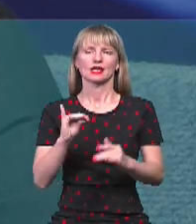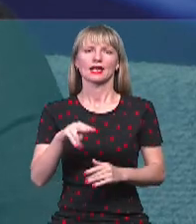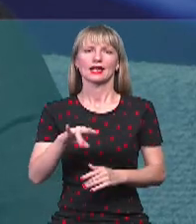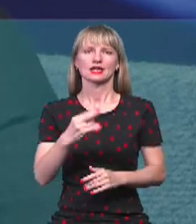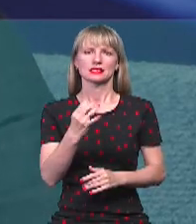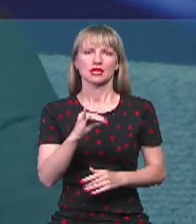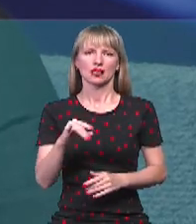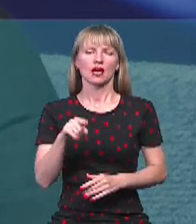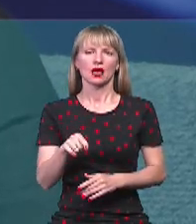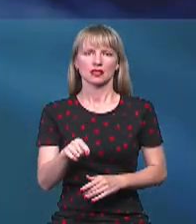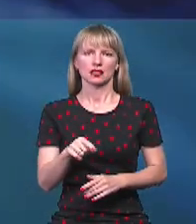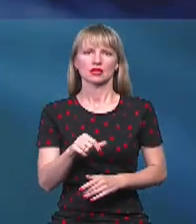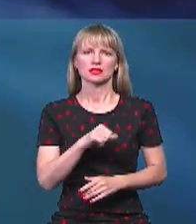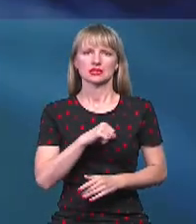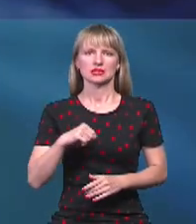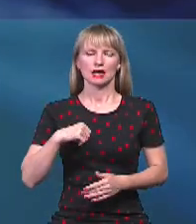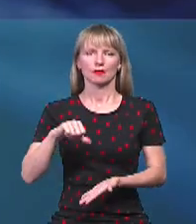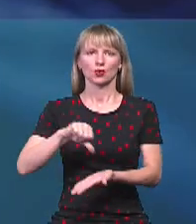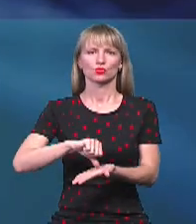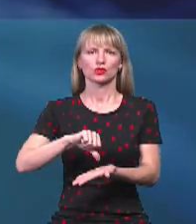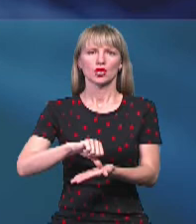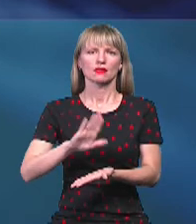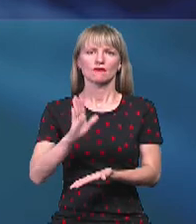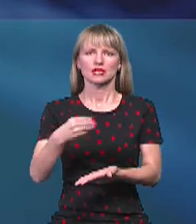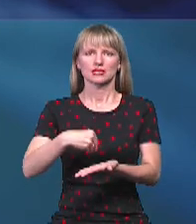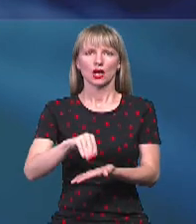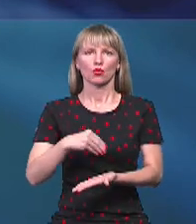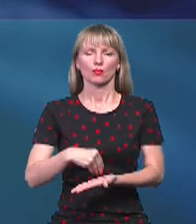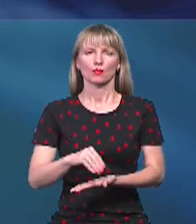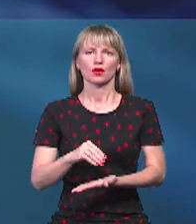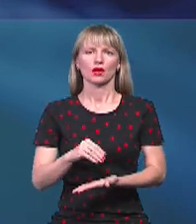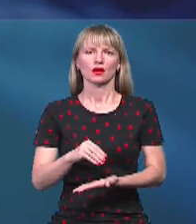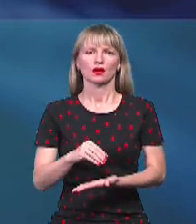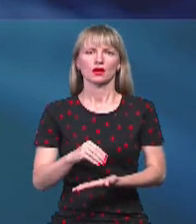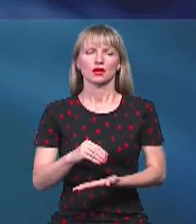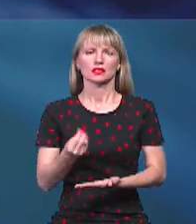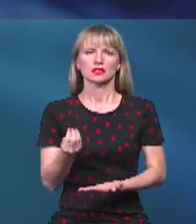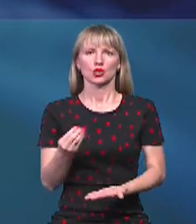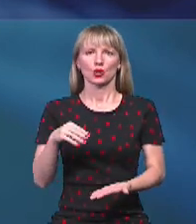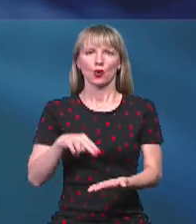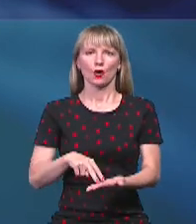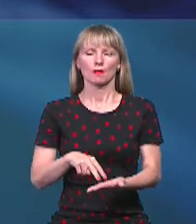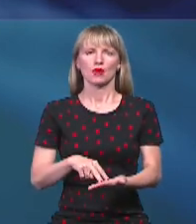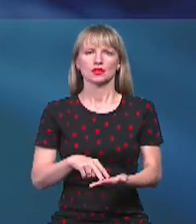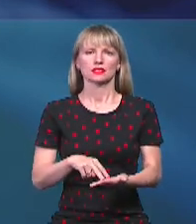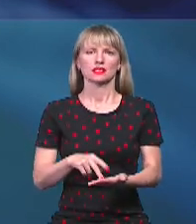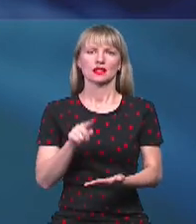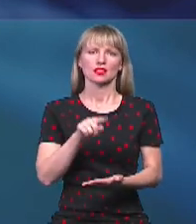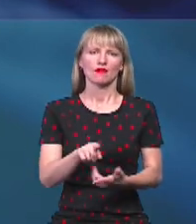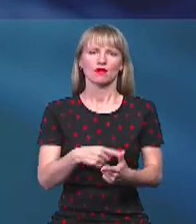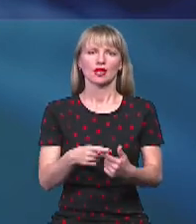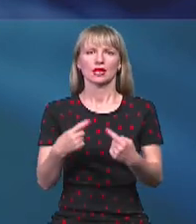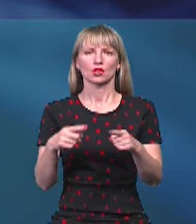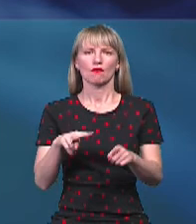Угу. Они непосредственно сами участвуют в закупках. Вот. Стоимость при этом того или иного